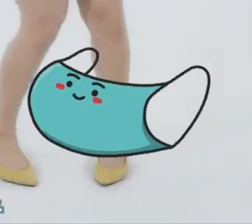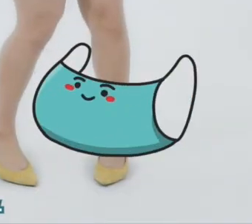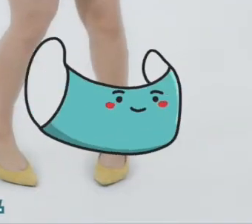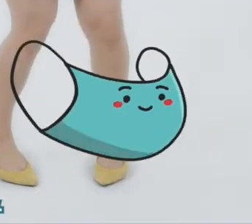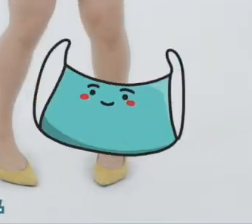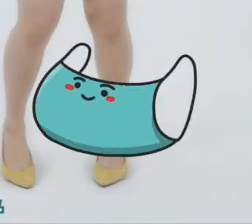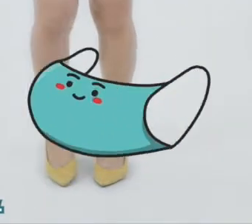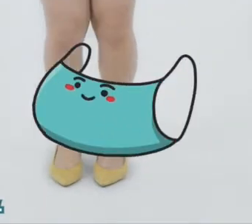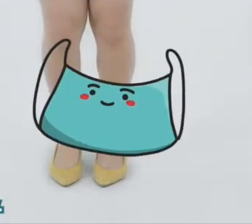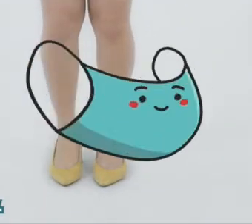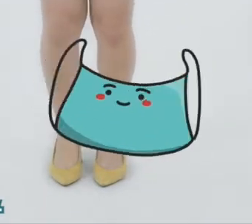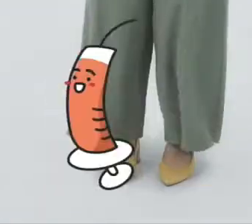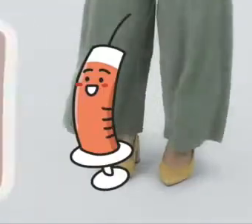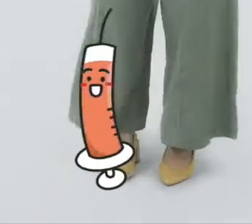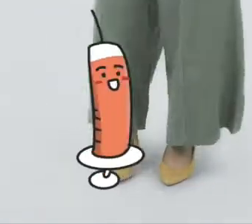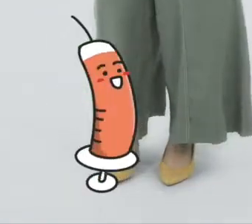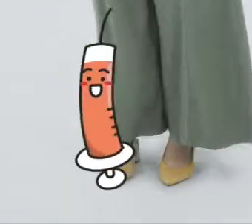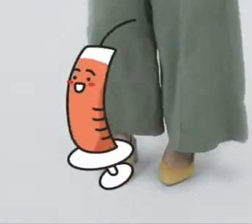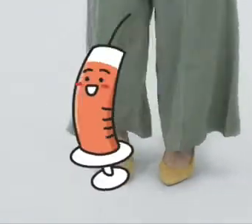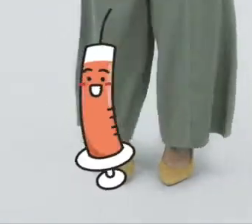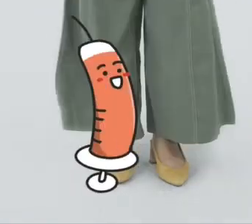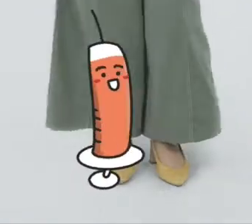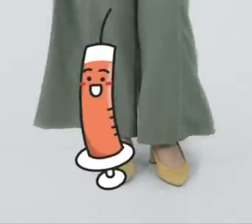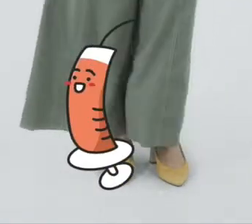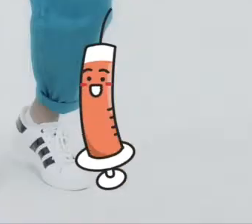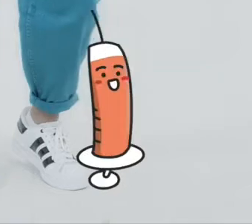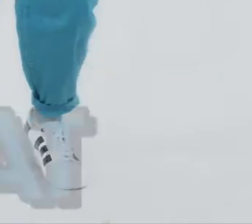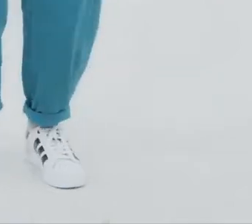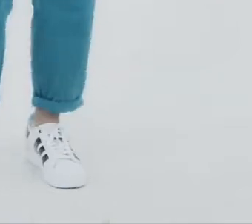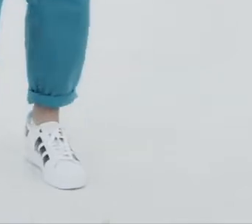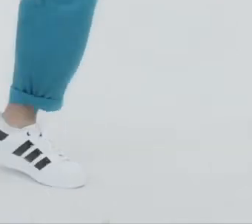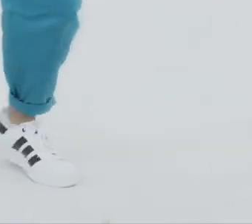ayo ayo ayo